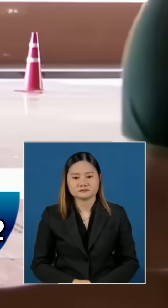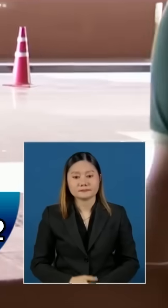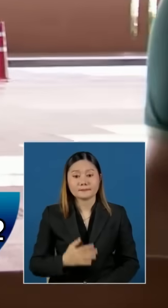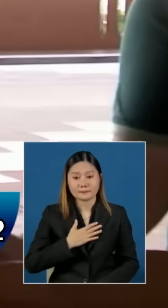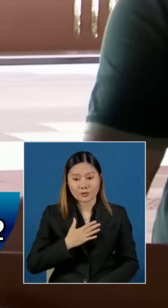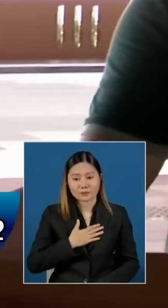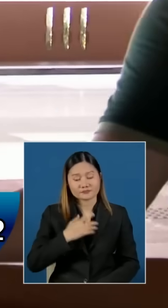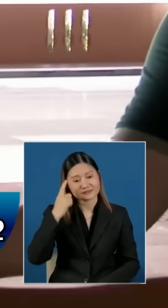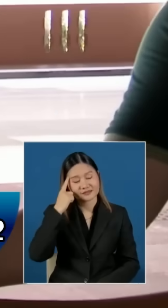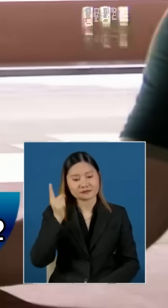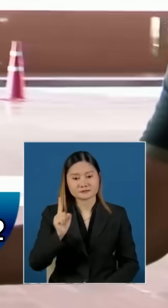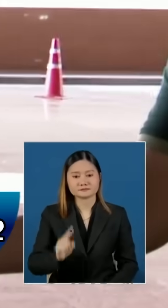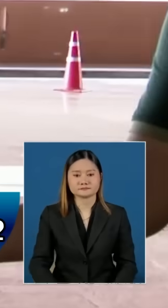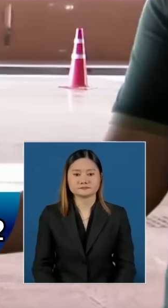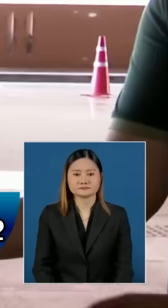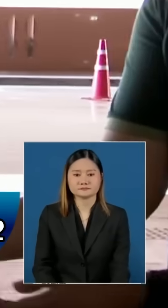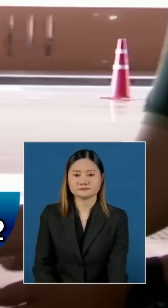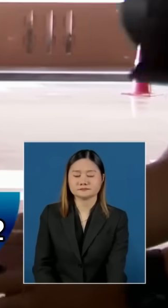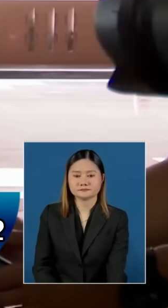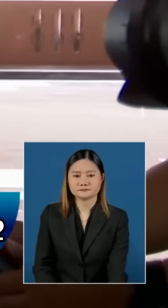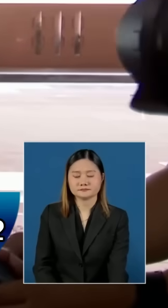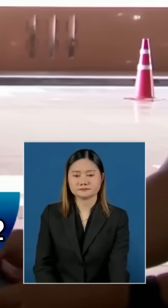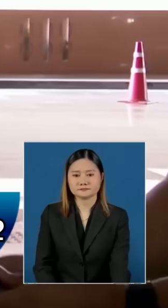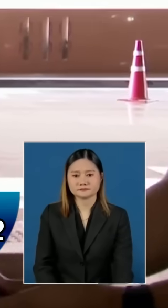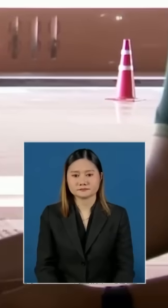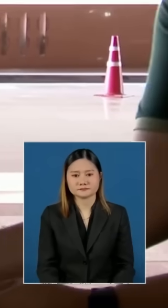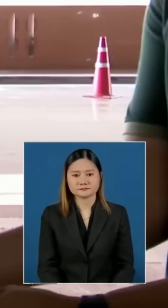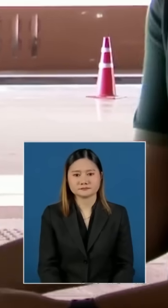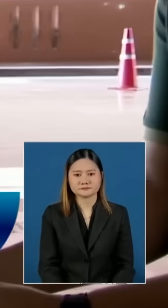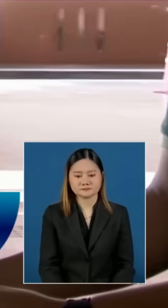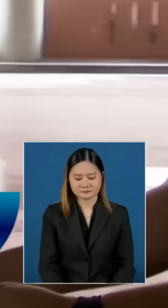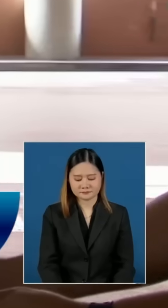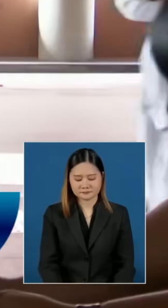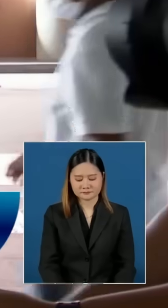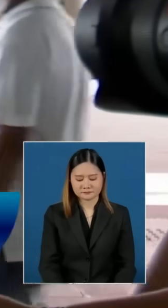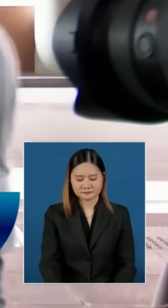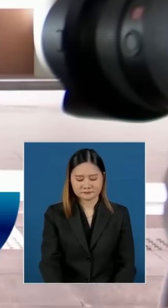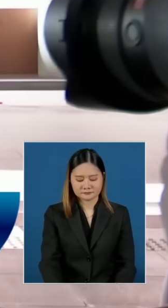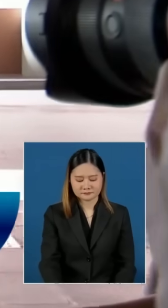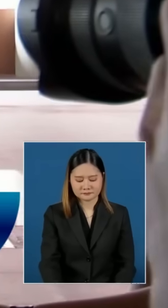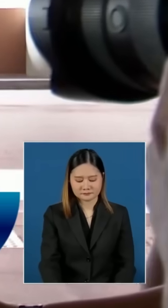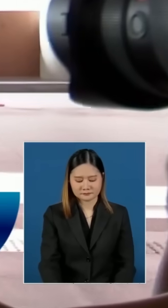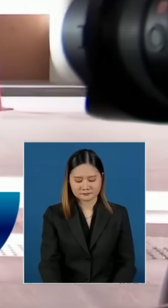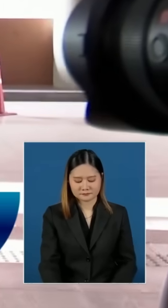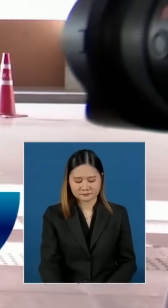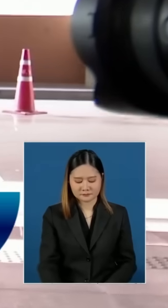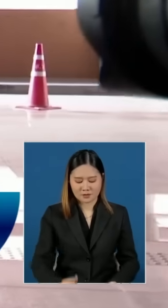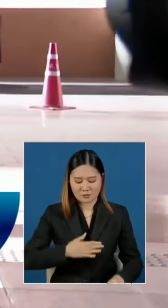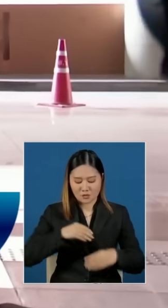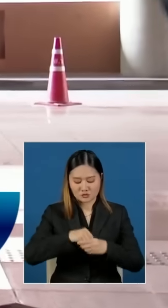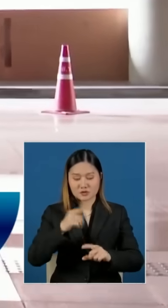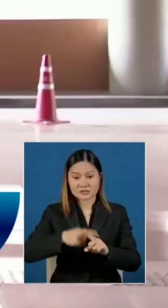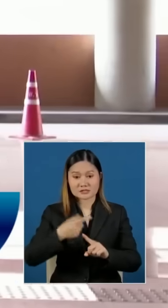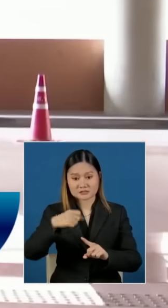ผมมองอีกมุมหนึ่งนะอย่างน้อยอ่ะพวกผมอยู่แค่อีก10เดือนมันก็หมดละแล้วทำไมต้